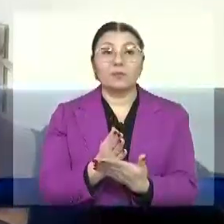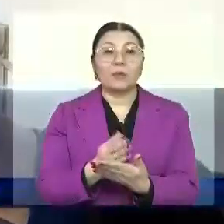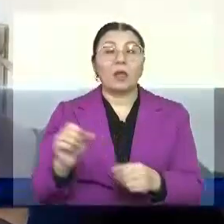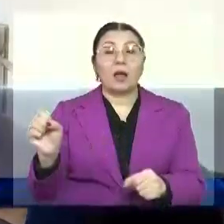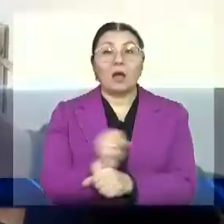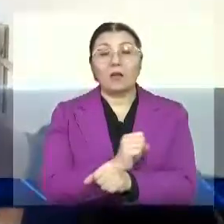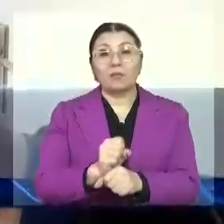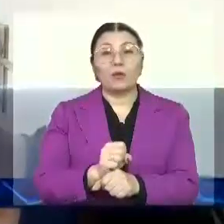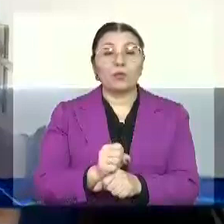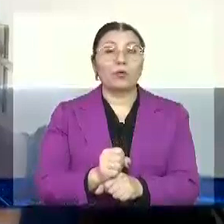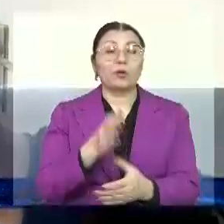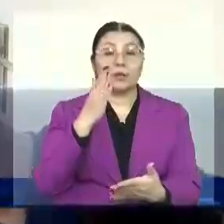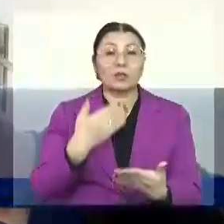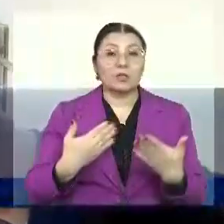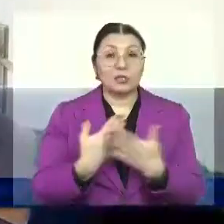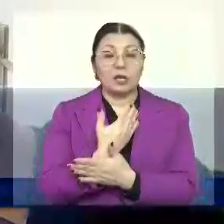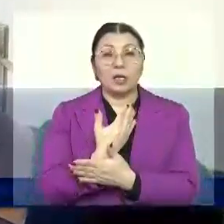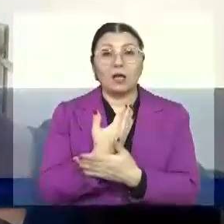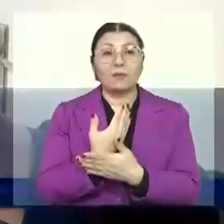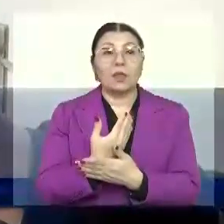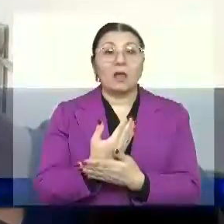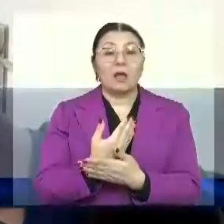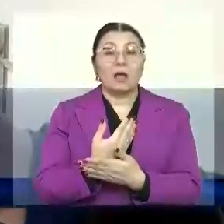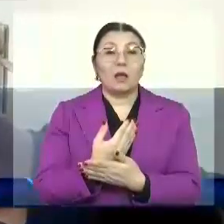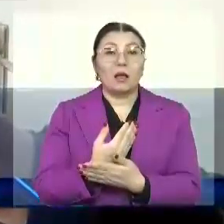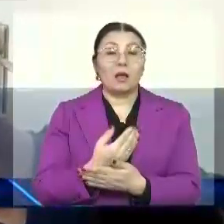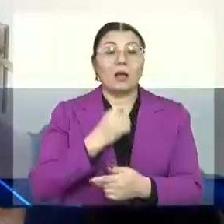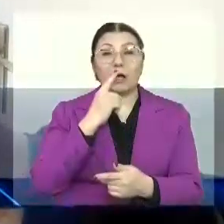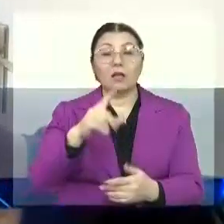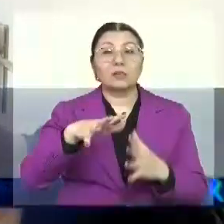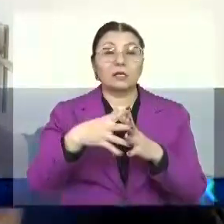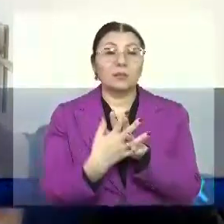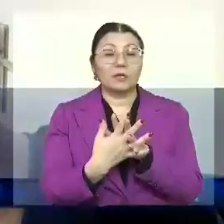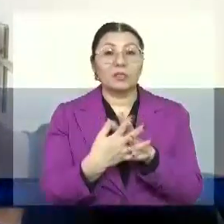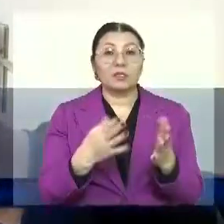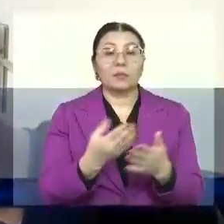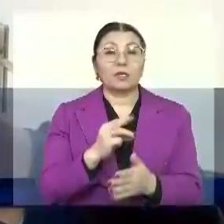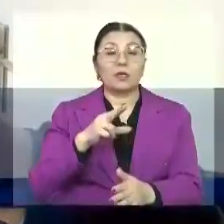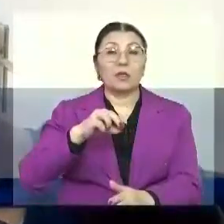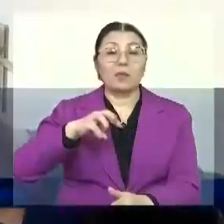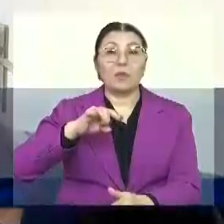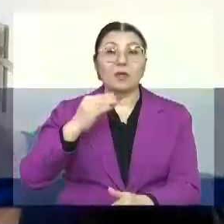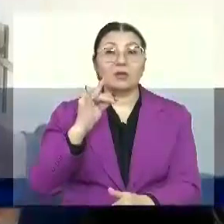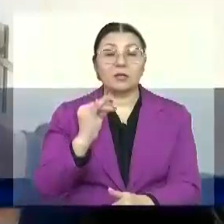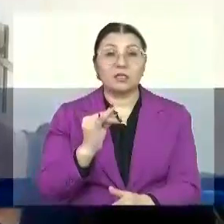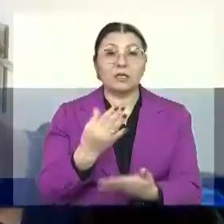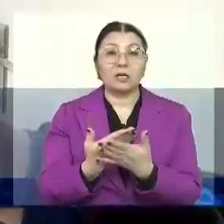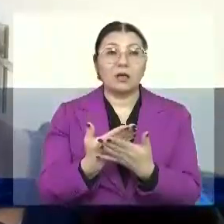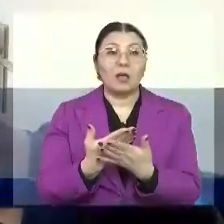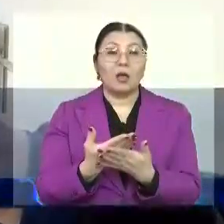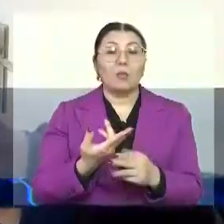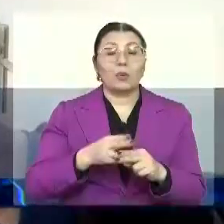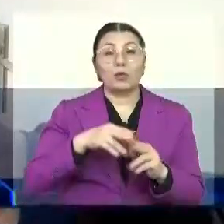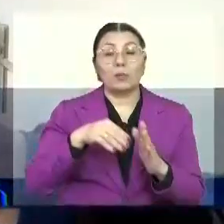автокөлігі жарақты жаңа аудандағы осы алыс елді мекендердің біреуі болып саналады. Абар дәрігерлік амбулаториясының